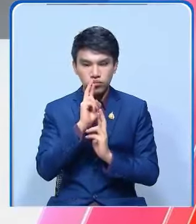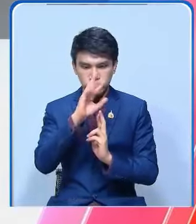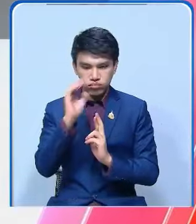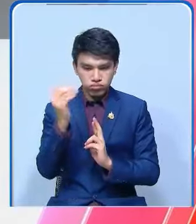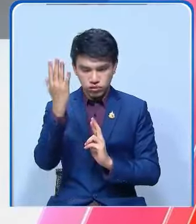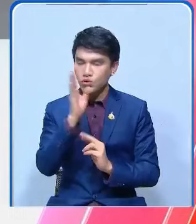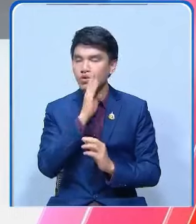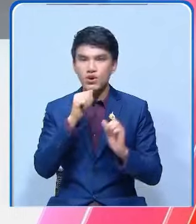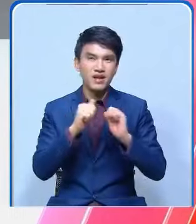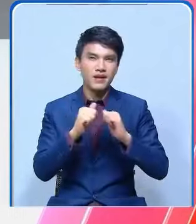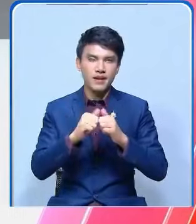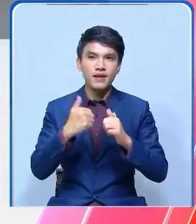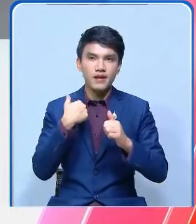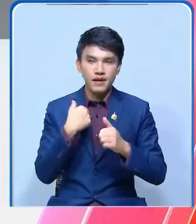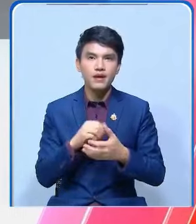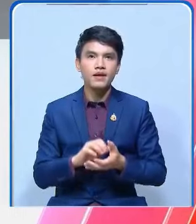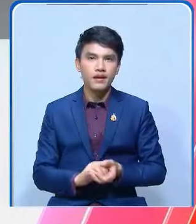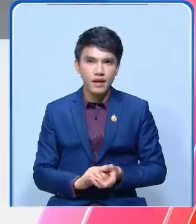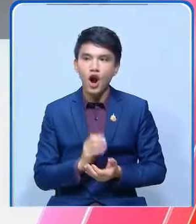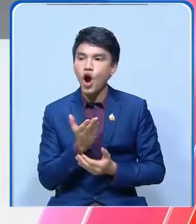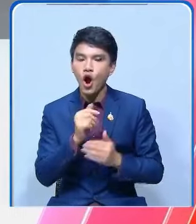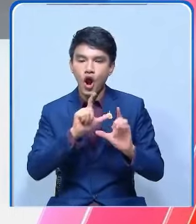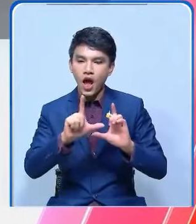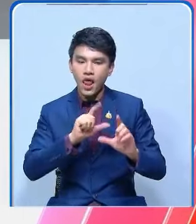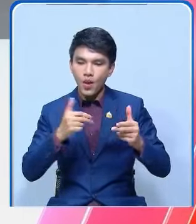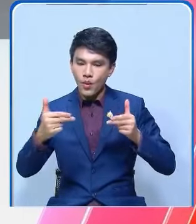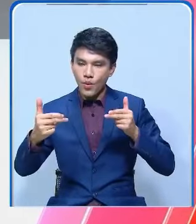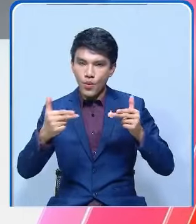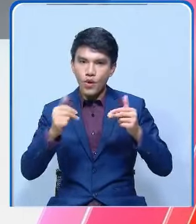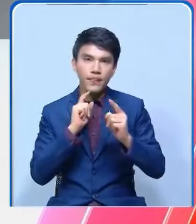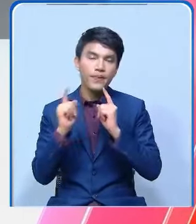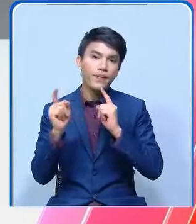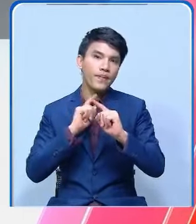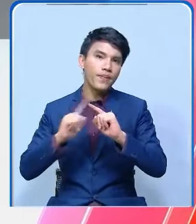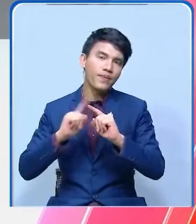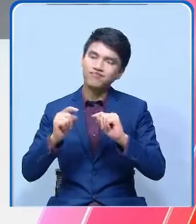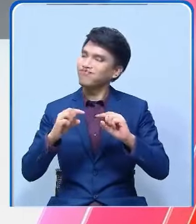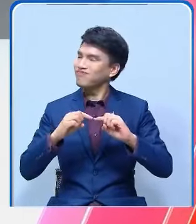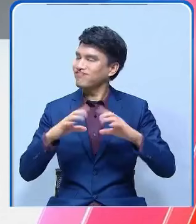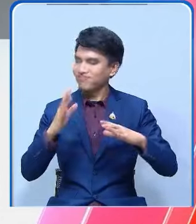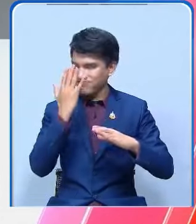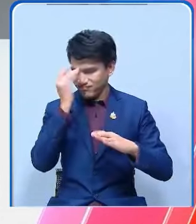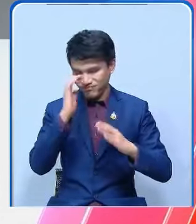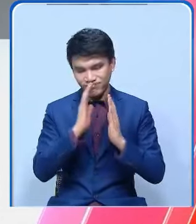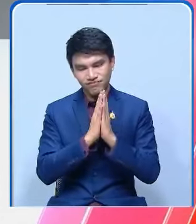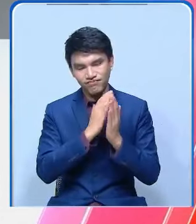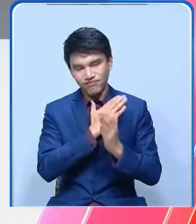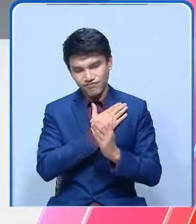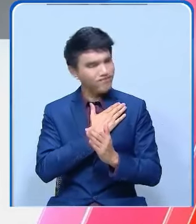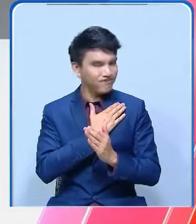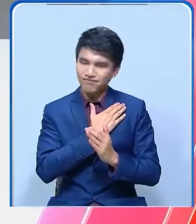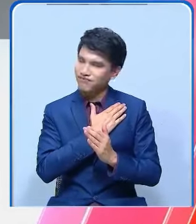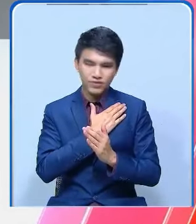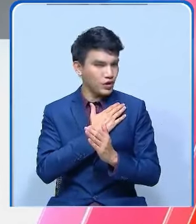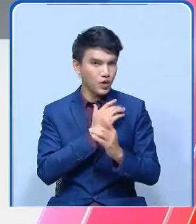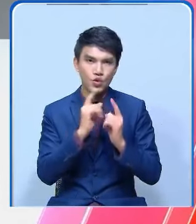เกิดว่าอยู่ๆเขามาขอไลน์ขอวิดีโอคอลคุยกันอันนี้ไม่ควรแล้วเพราะเราเป็นพระเราไม่ควรที่จะถ้าโย